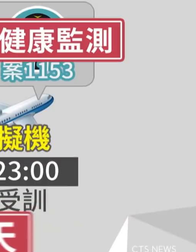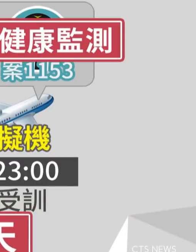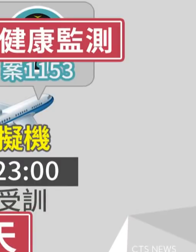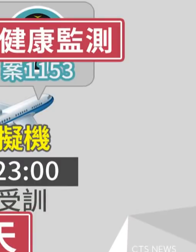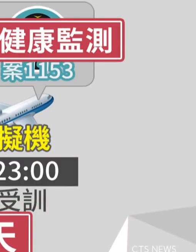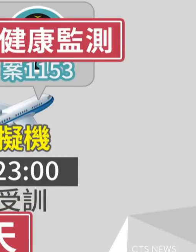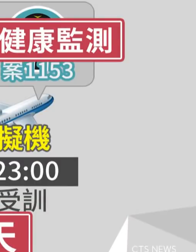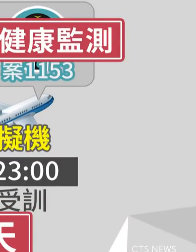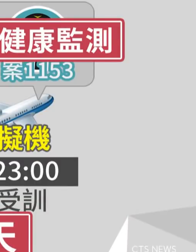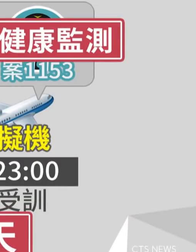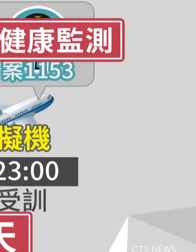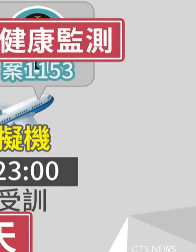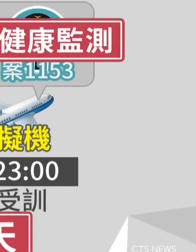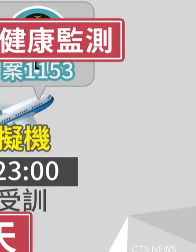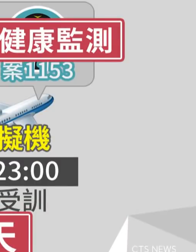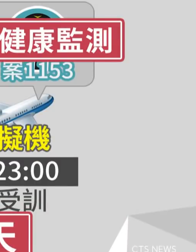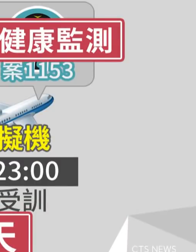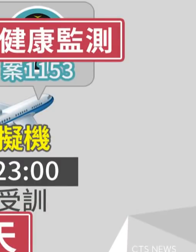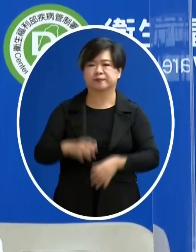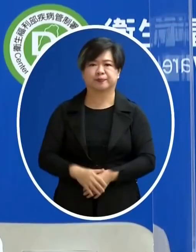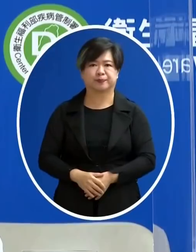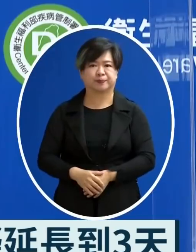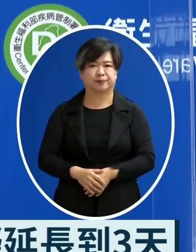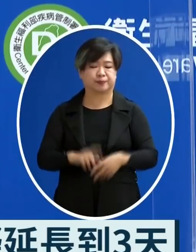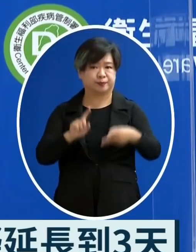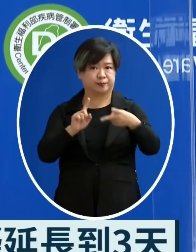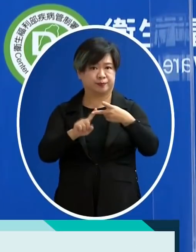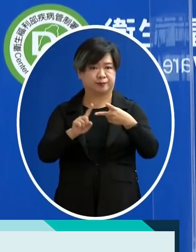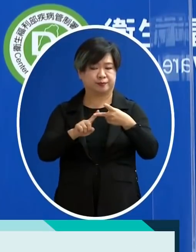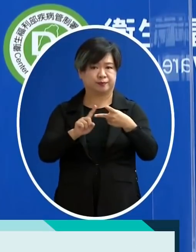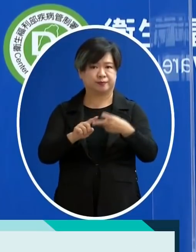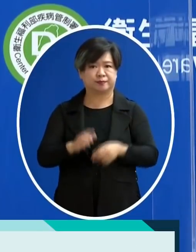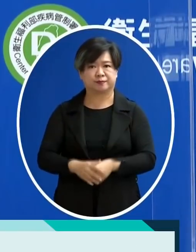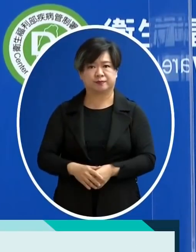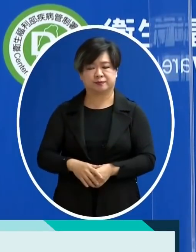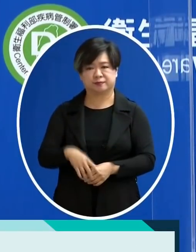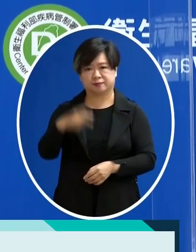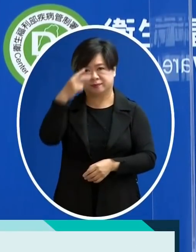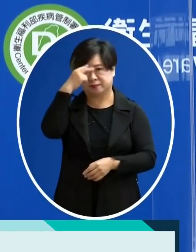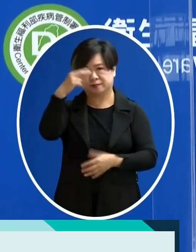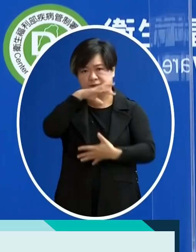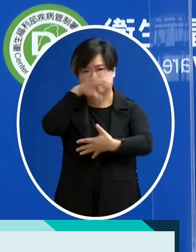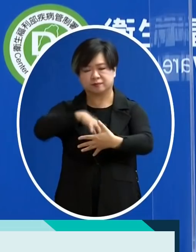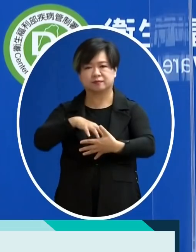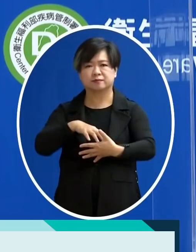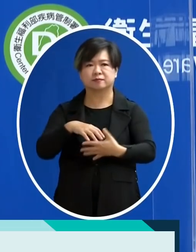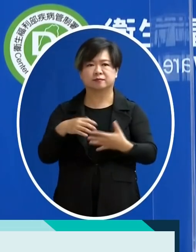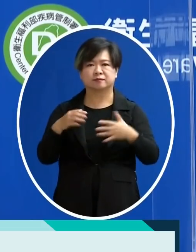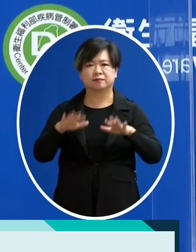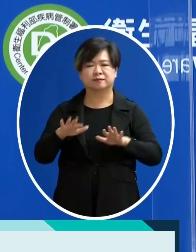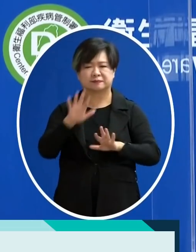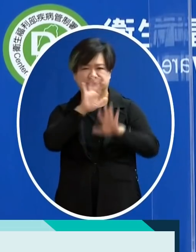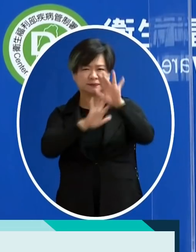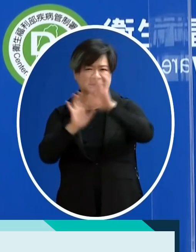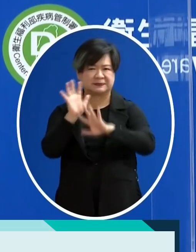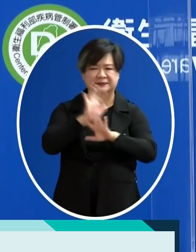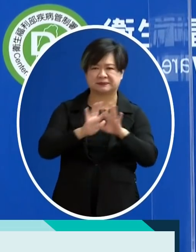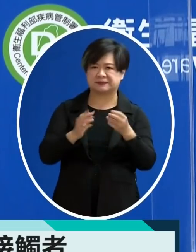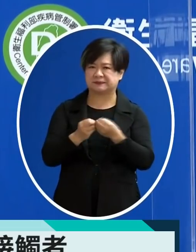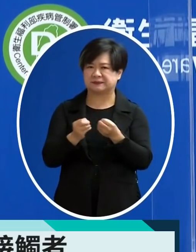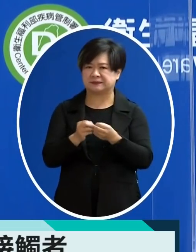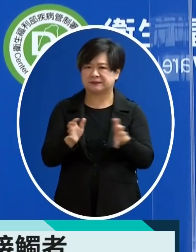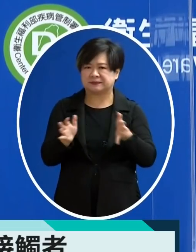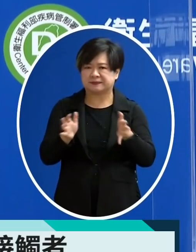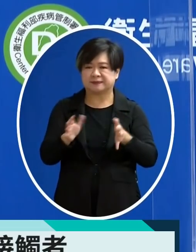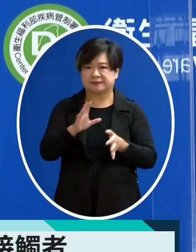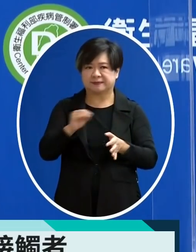研议要拉长框列时间到3天。 两天里面就是在这两天，我们在觉得这样一个模糊地带哈，那我们